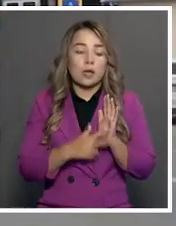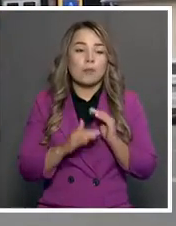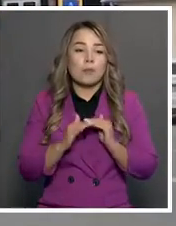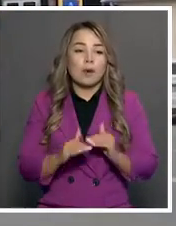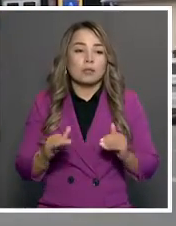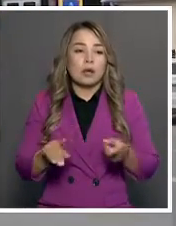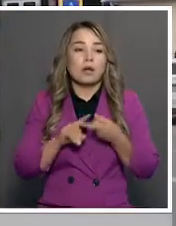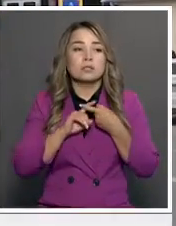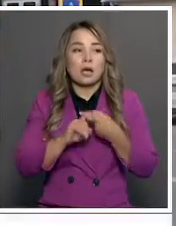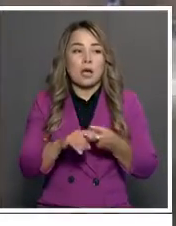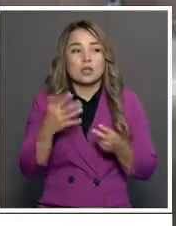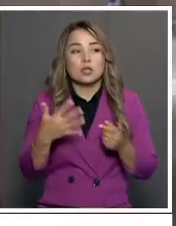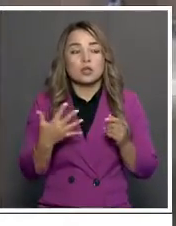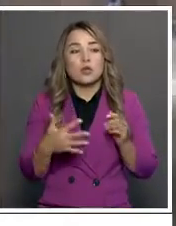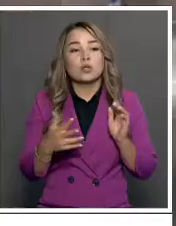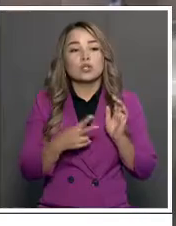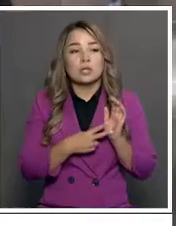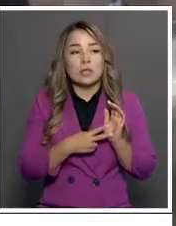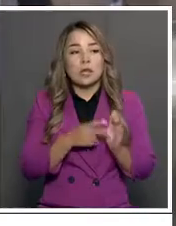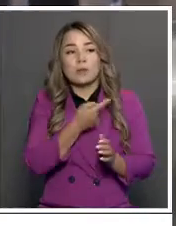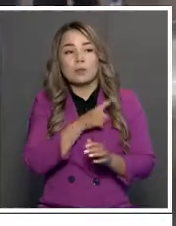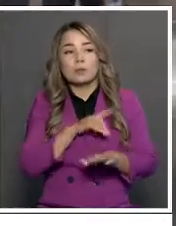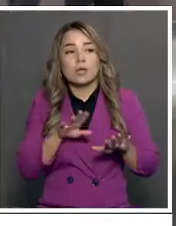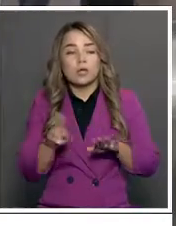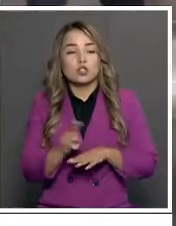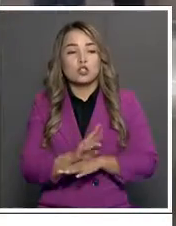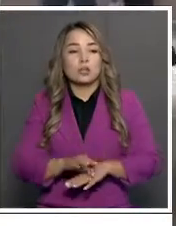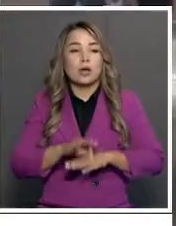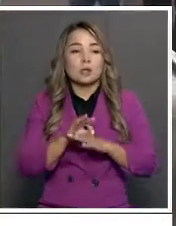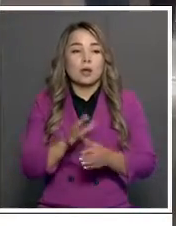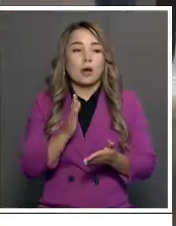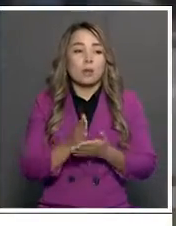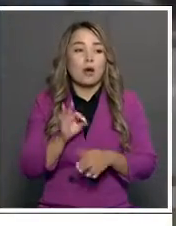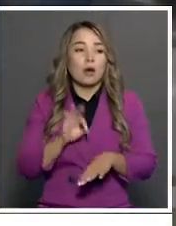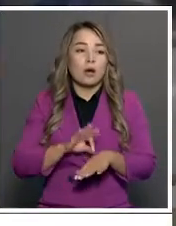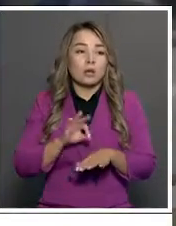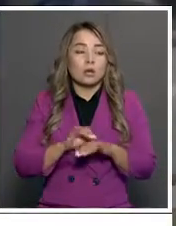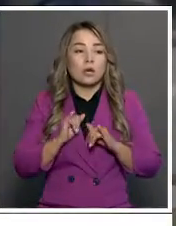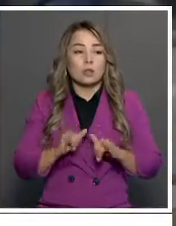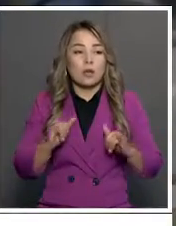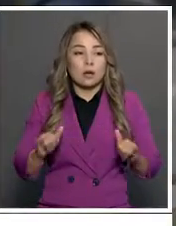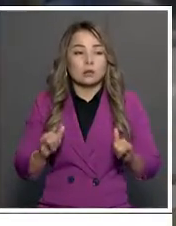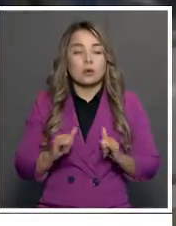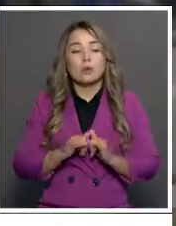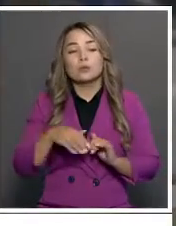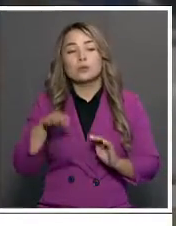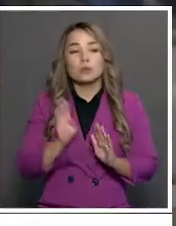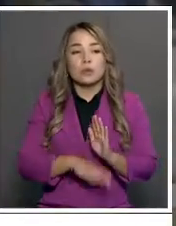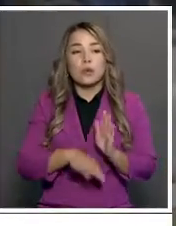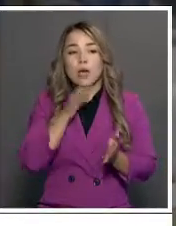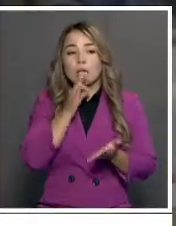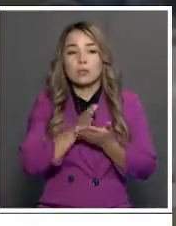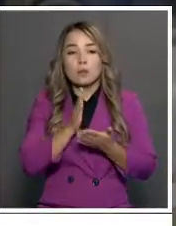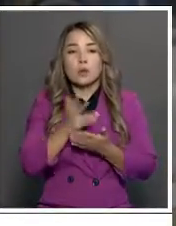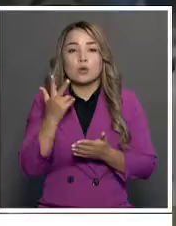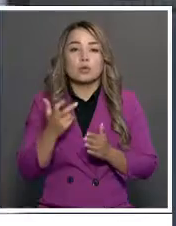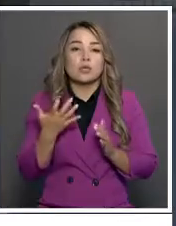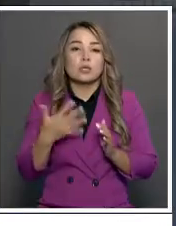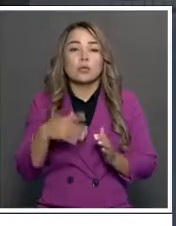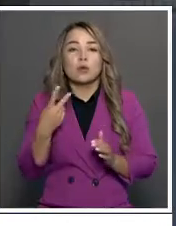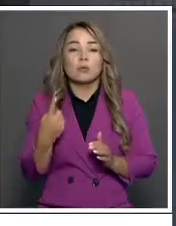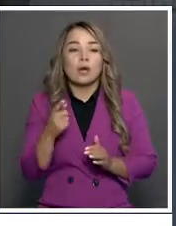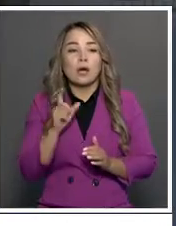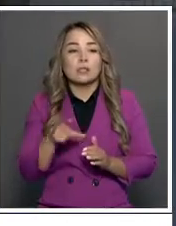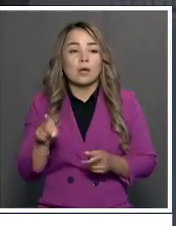шалдыққан. Оның 57-сі стационарда ем қабылдап жатыр. Өңірде аурудың таралуы қарқын алып барады. Соңғы тәулікте 351